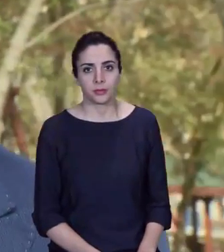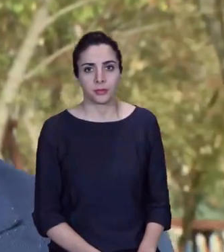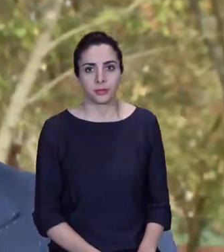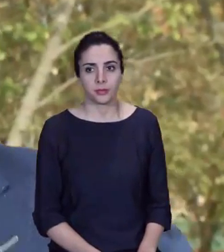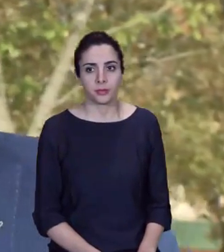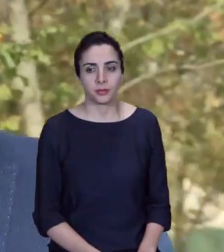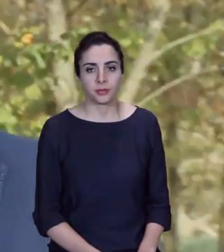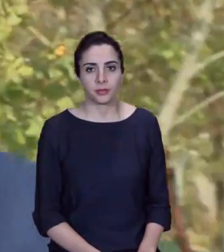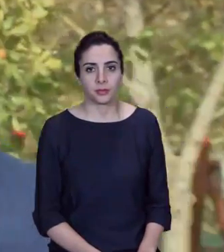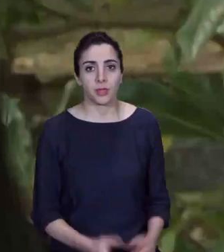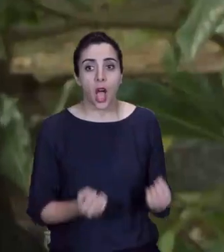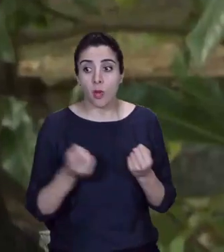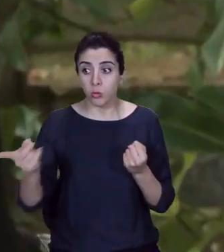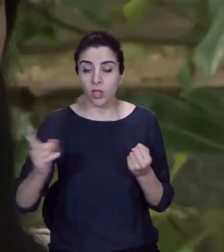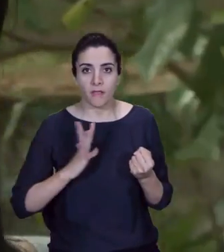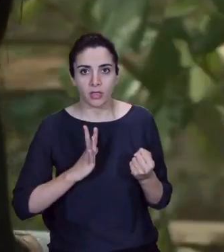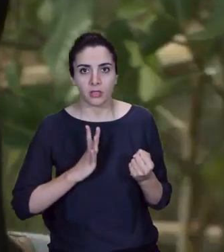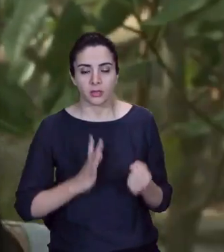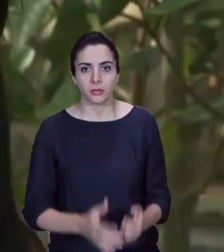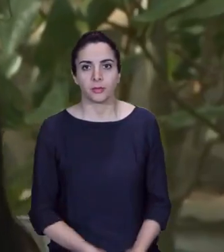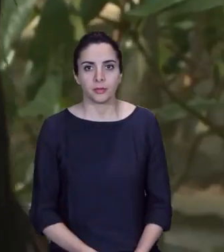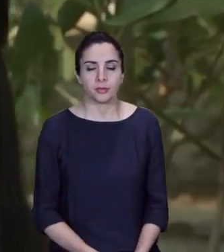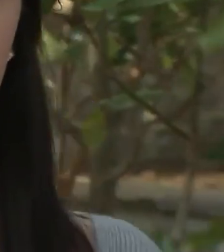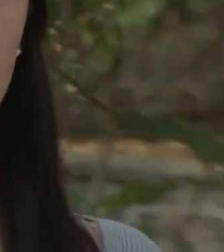bırakmadı. Araba burada.